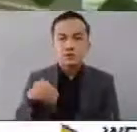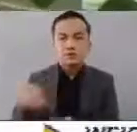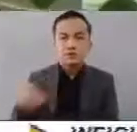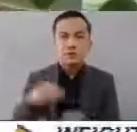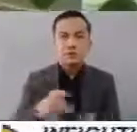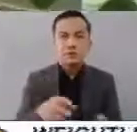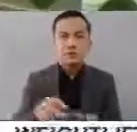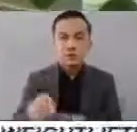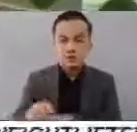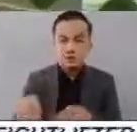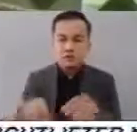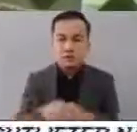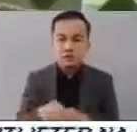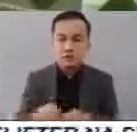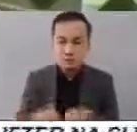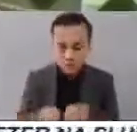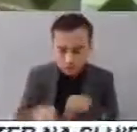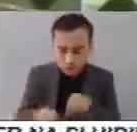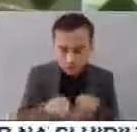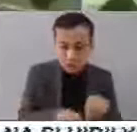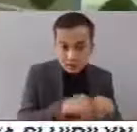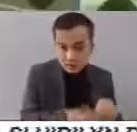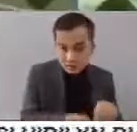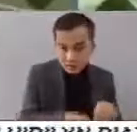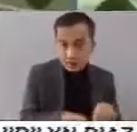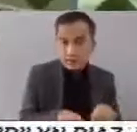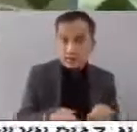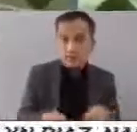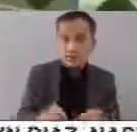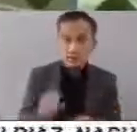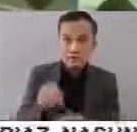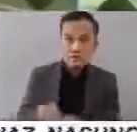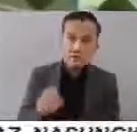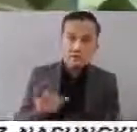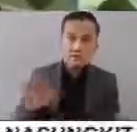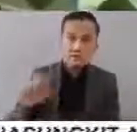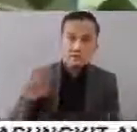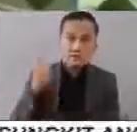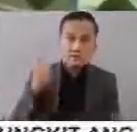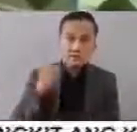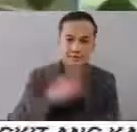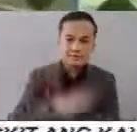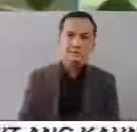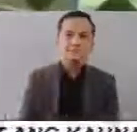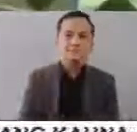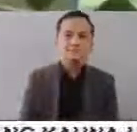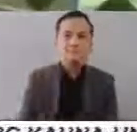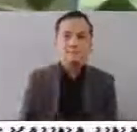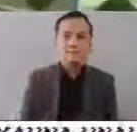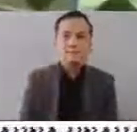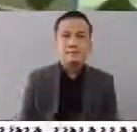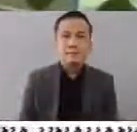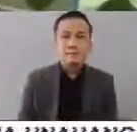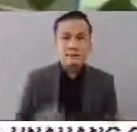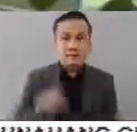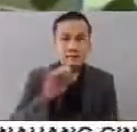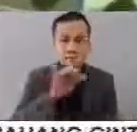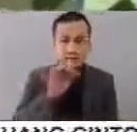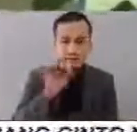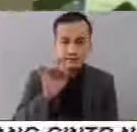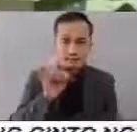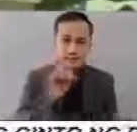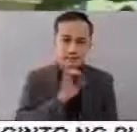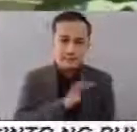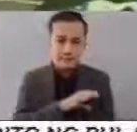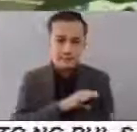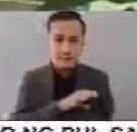sa point na minsan nagtatanong na kami kung matatapos namin ang pagsubok na ito or malalampasan namin. Pero sa